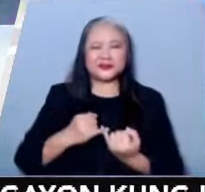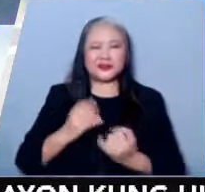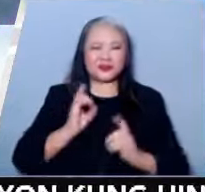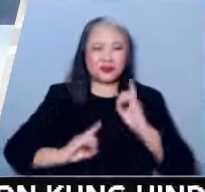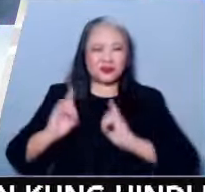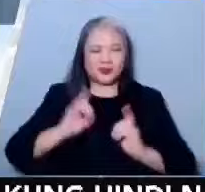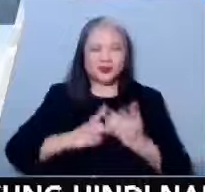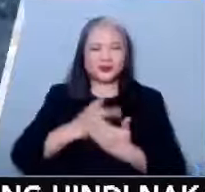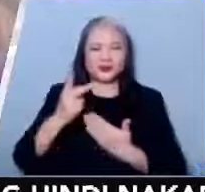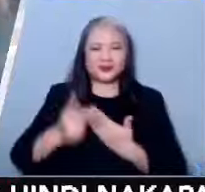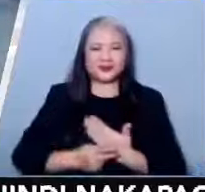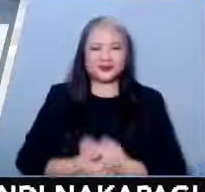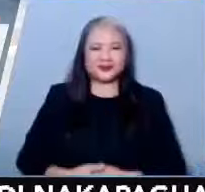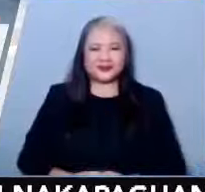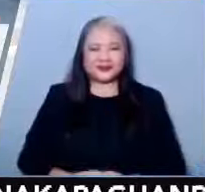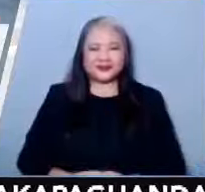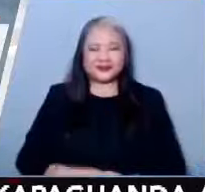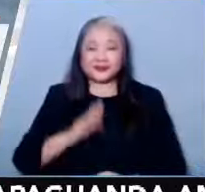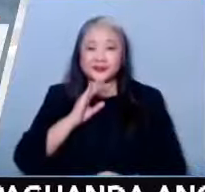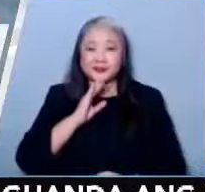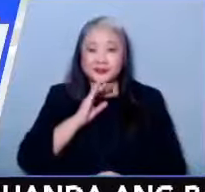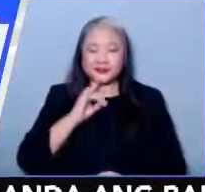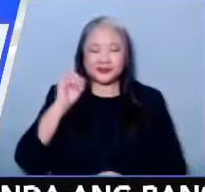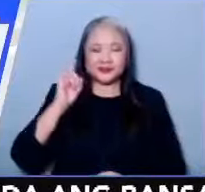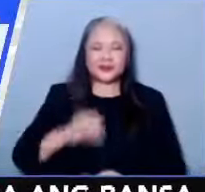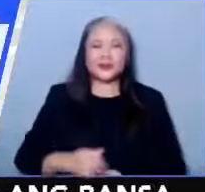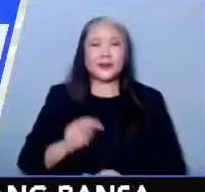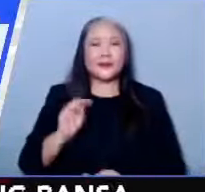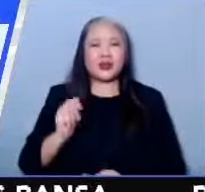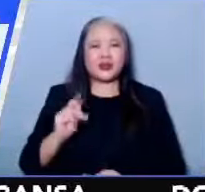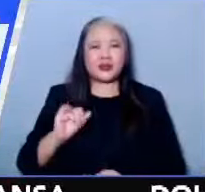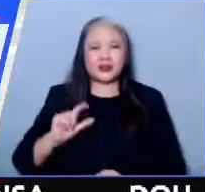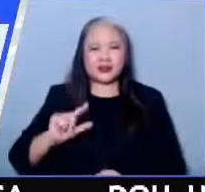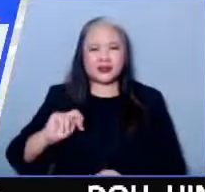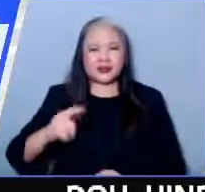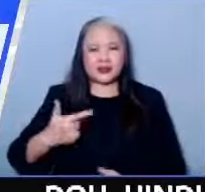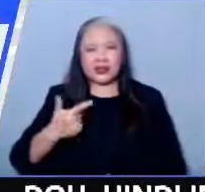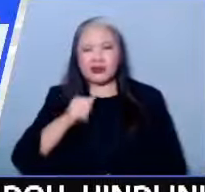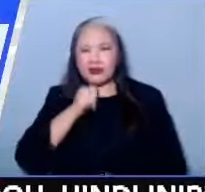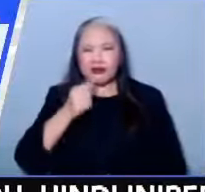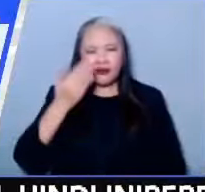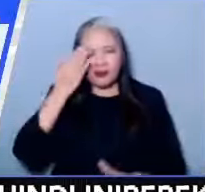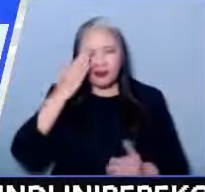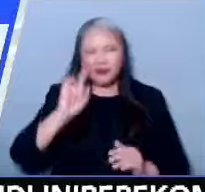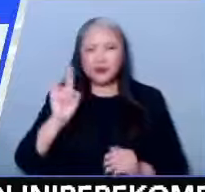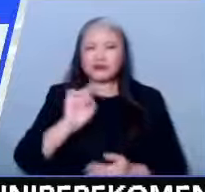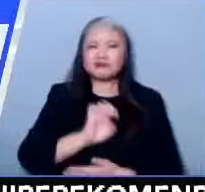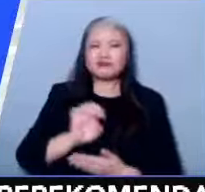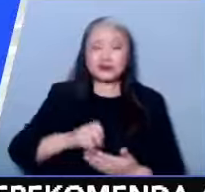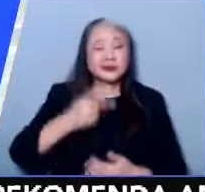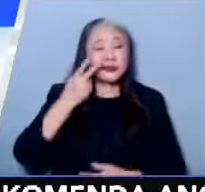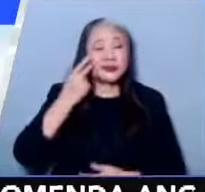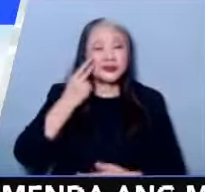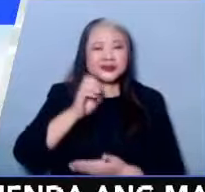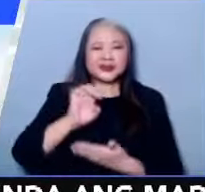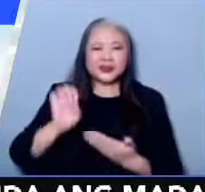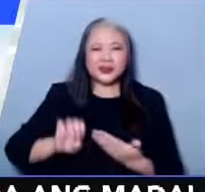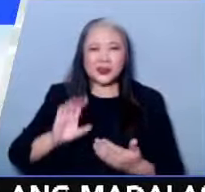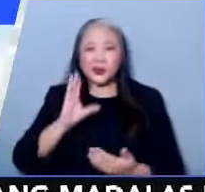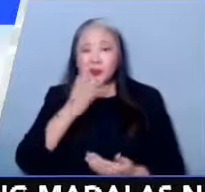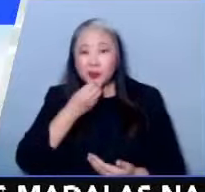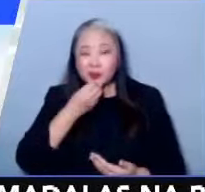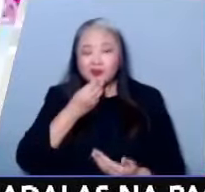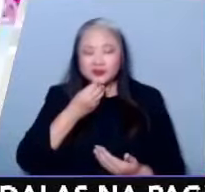Dahil ang Makiling po kasi talagang unpredictable. So sa ending ng Makiling, tignan natin kung sino makakatuluyan ni Amira at sino